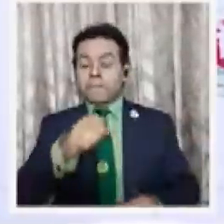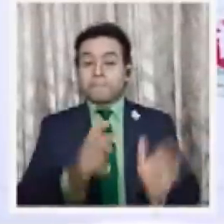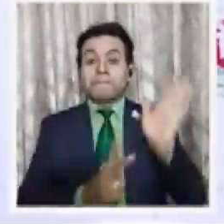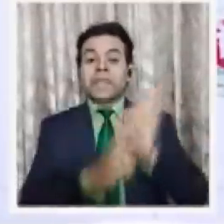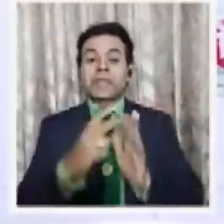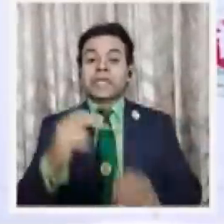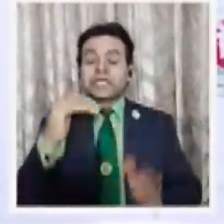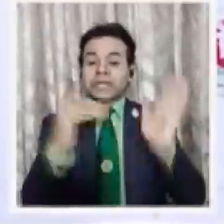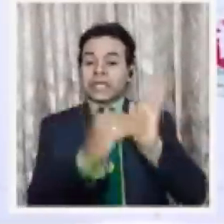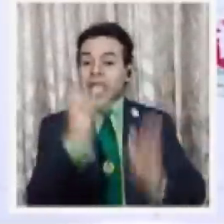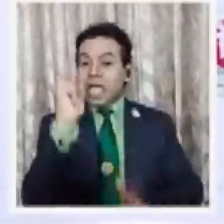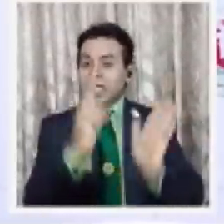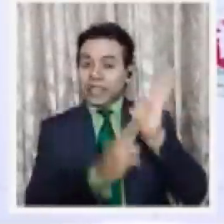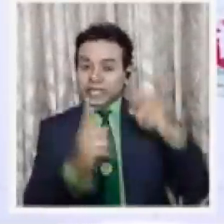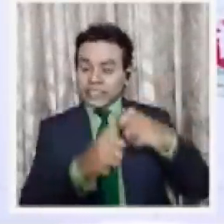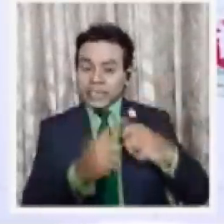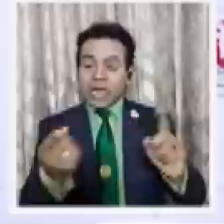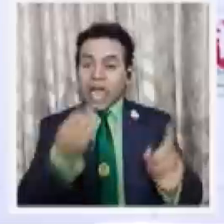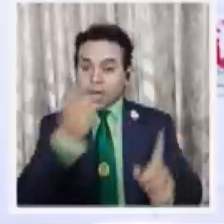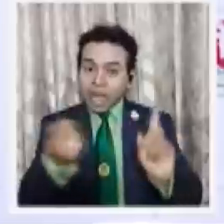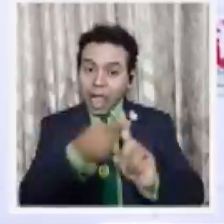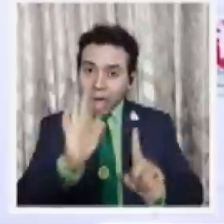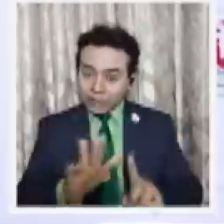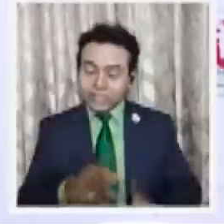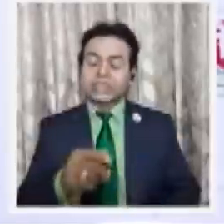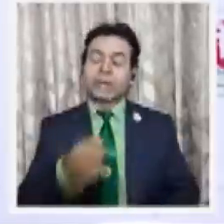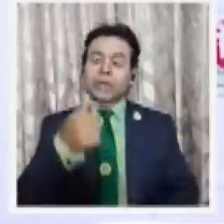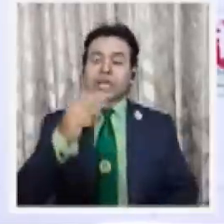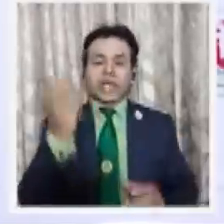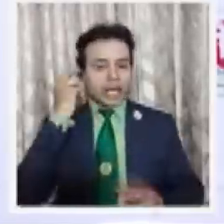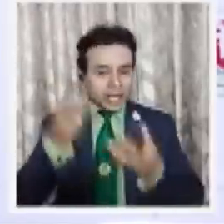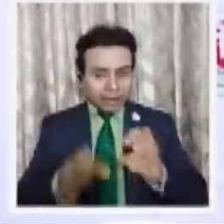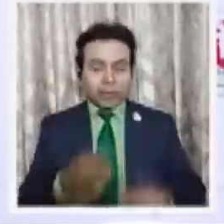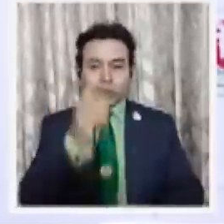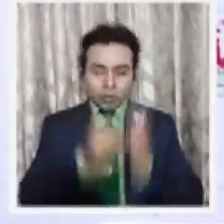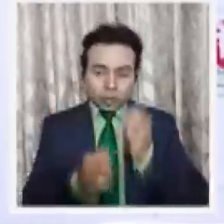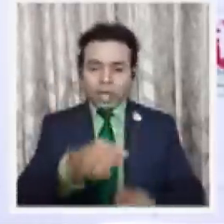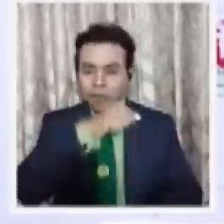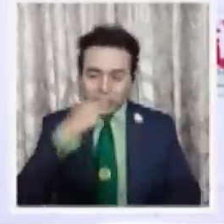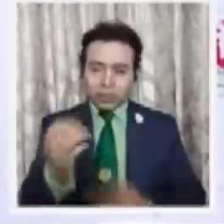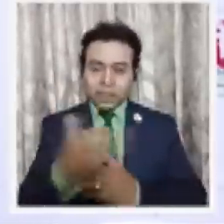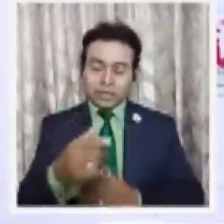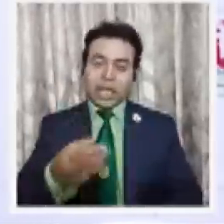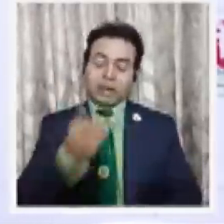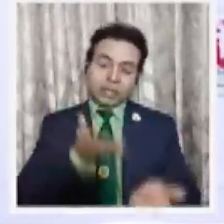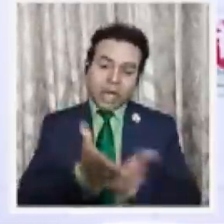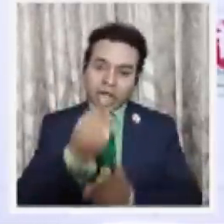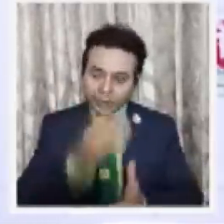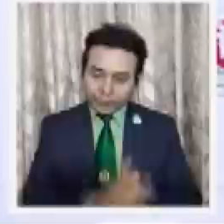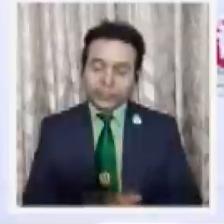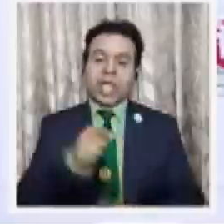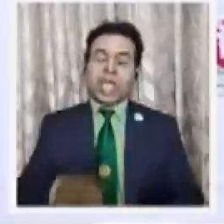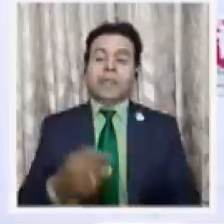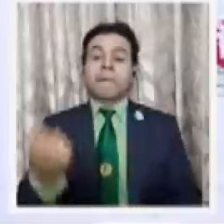এগুলো যেন আমরা খাবার তালিকায় রাখি এবং যে জীবন অভ্যাস বা জীবনচারণ, প্রতিদিনের জন্য যে জীবন